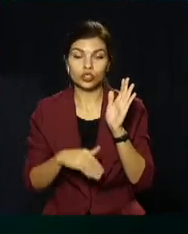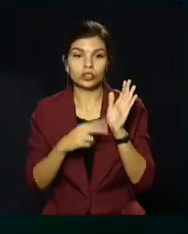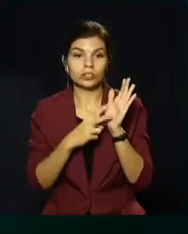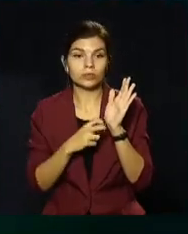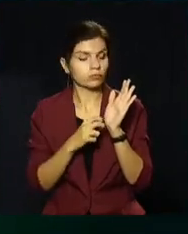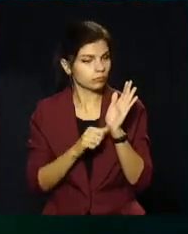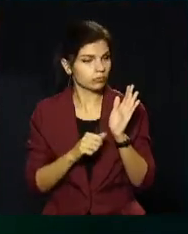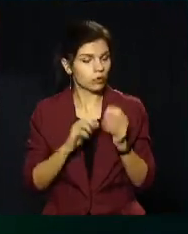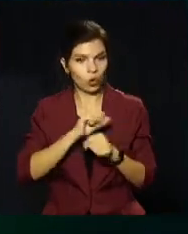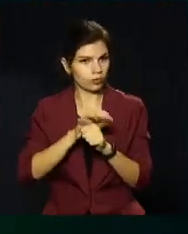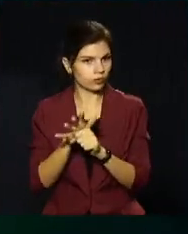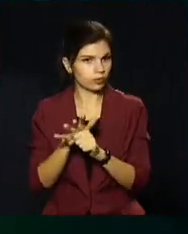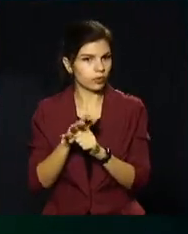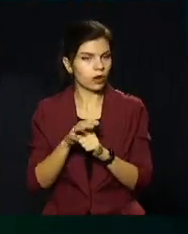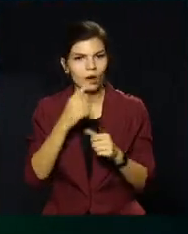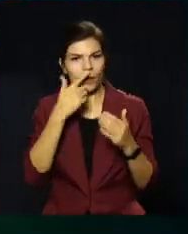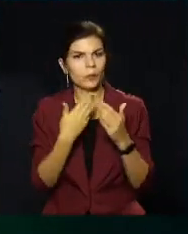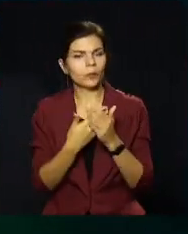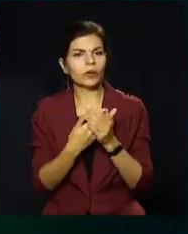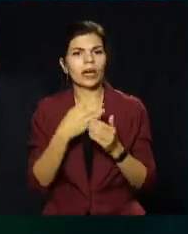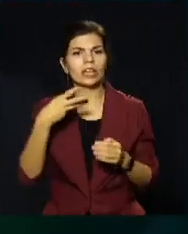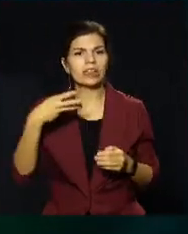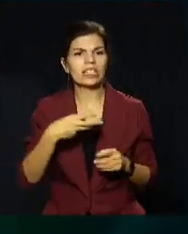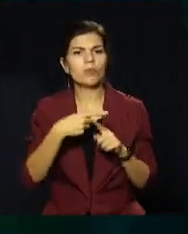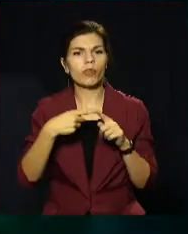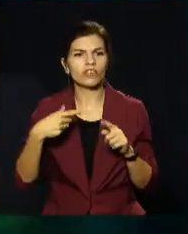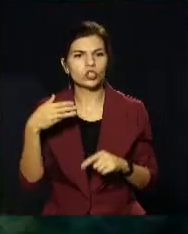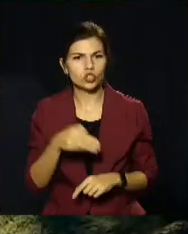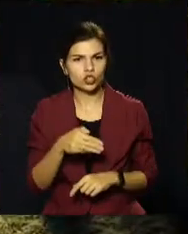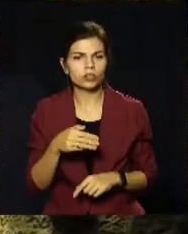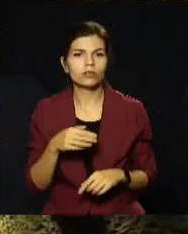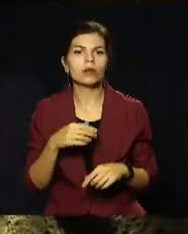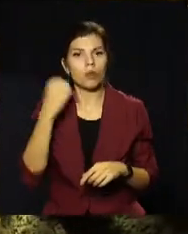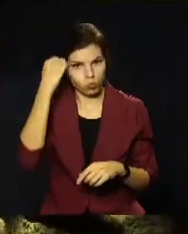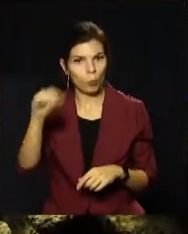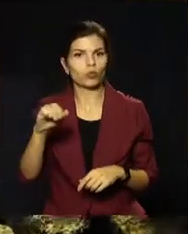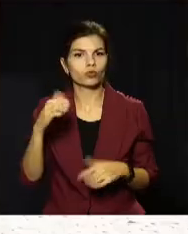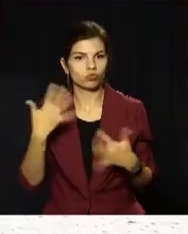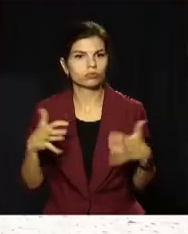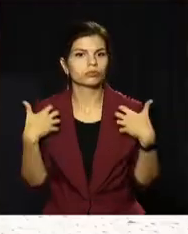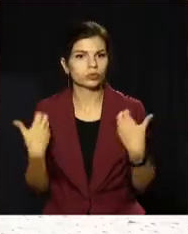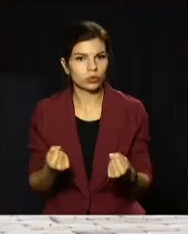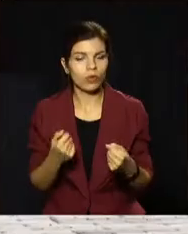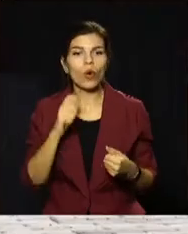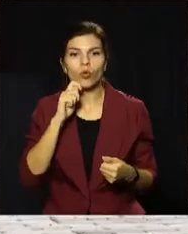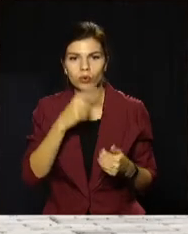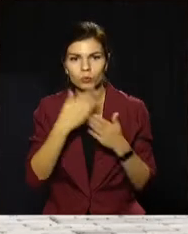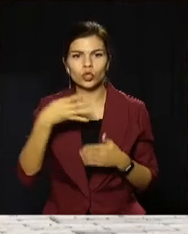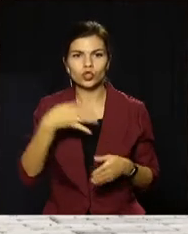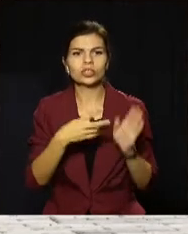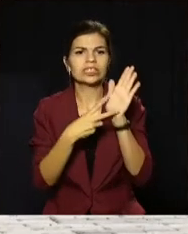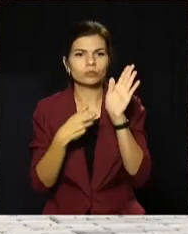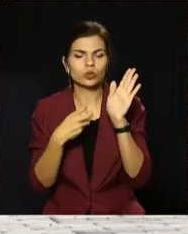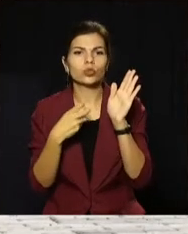7688 випадків коронавірусу. Понад 3500 людей побороли підступну хворобу. В Україні ж занедужили понад